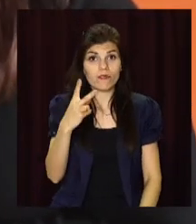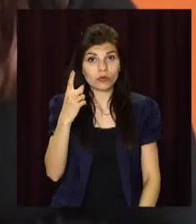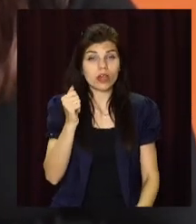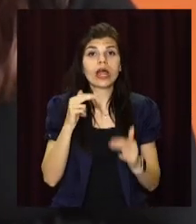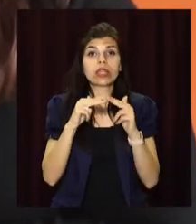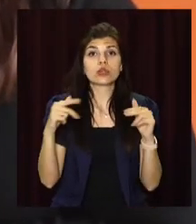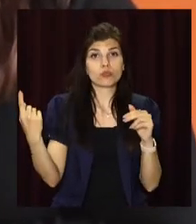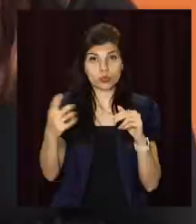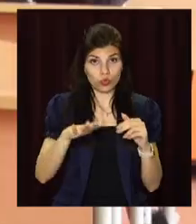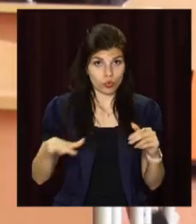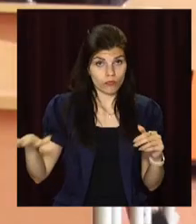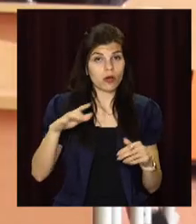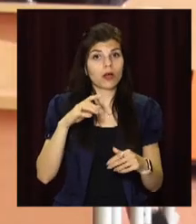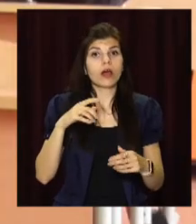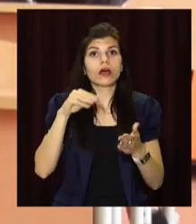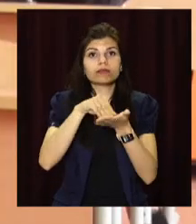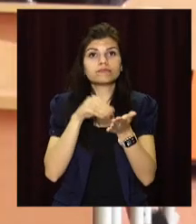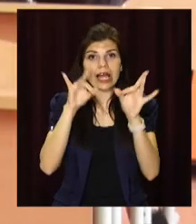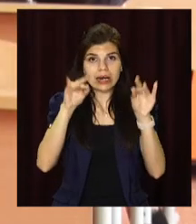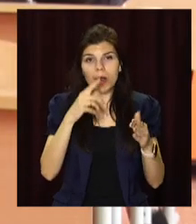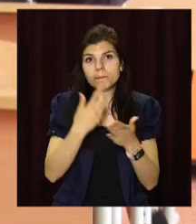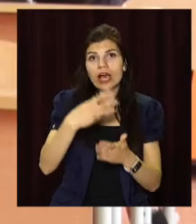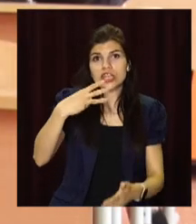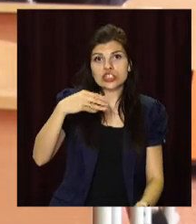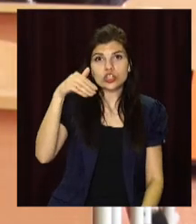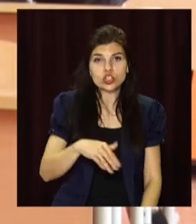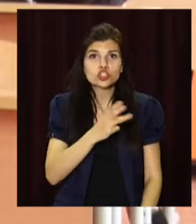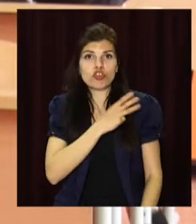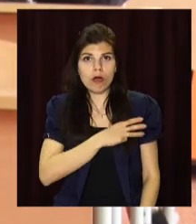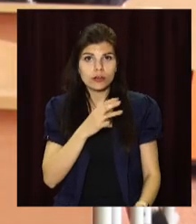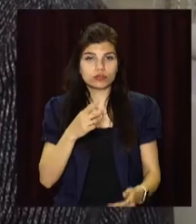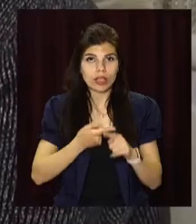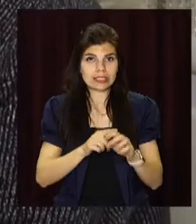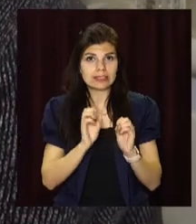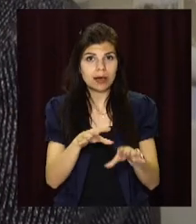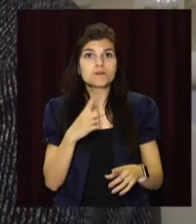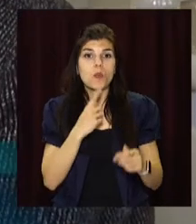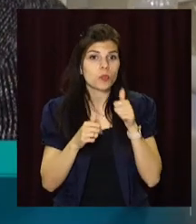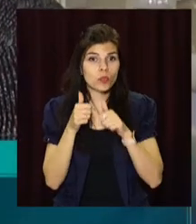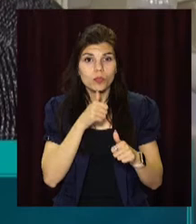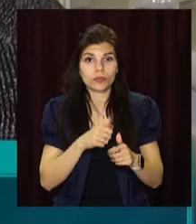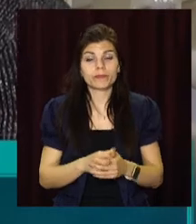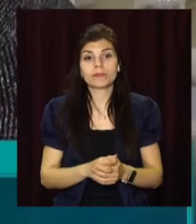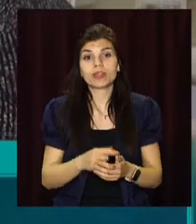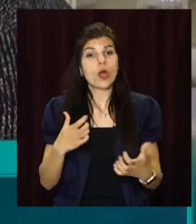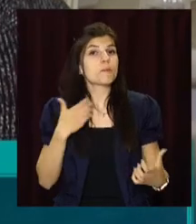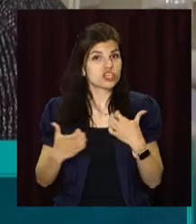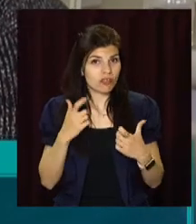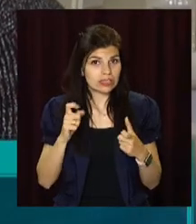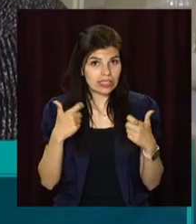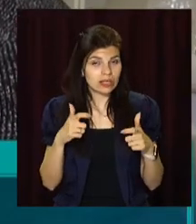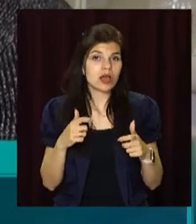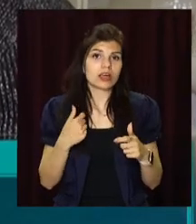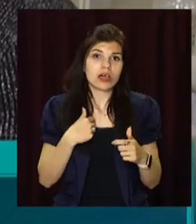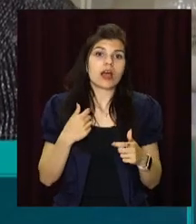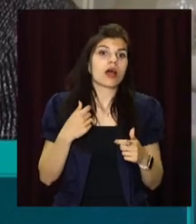на Дніпропетровщині зареєструвалися понад 30 тисяч абітурієнтів. Переживаю за екзамен, боюсь